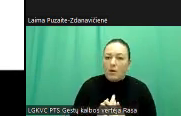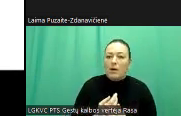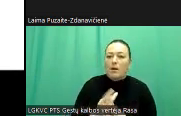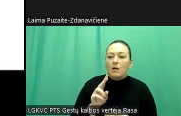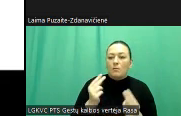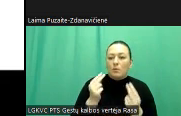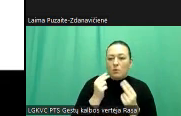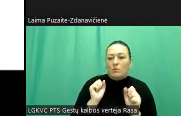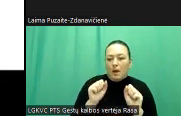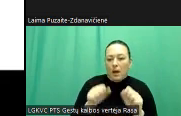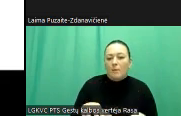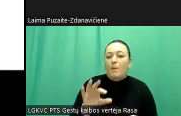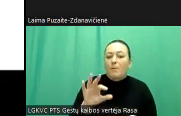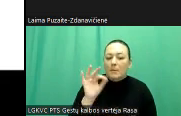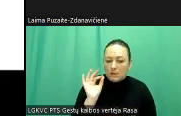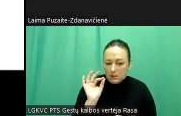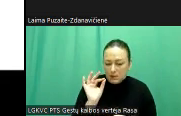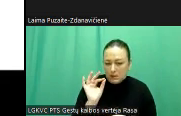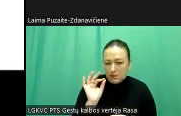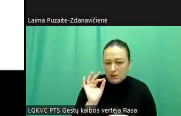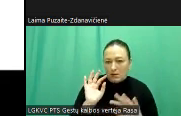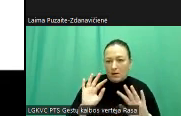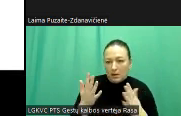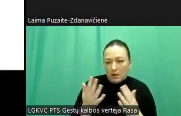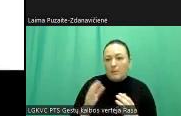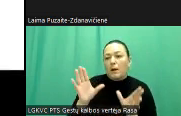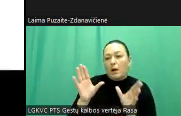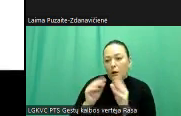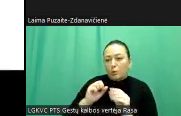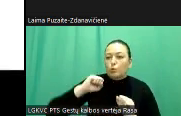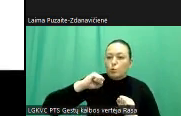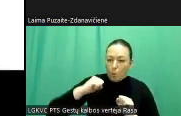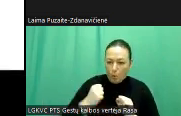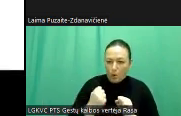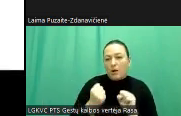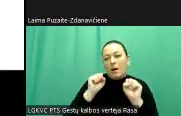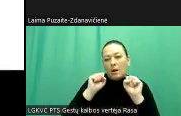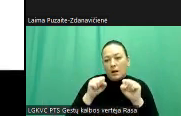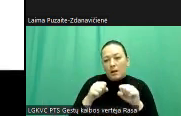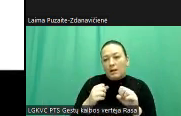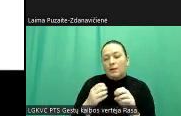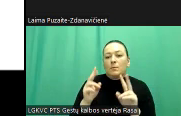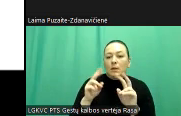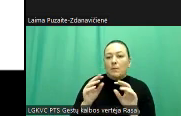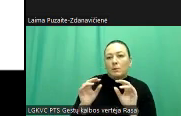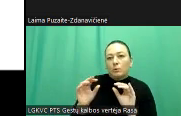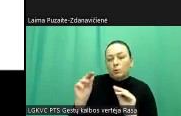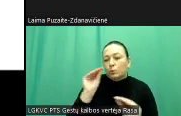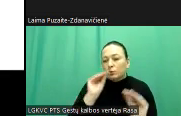tokiu būdu pasirinkti, kaip su kolega galėtume susidėlioti įdomiau